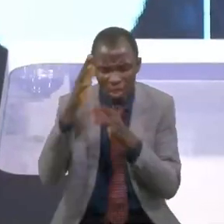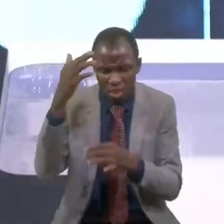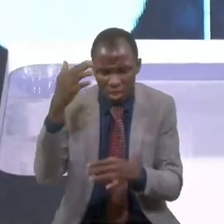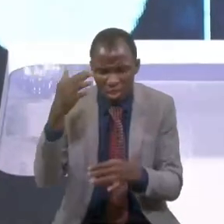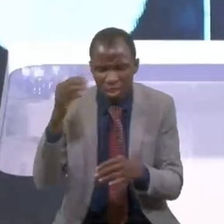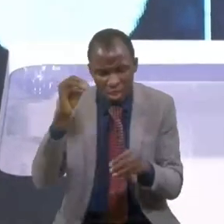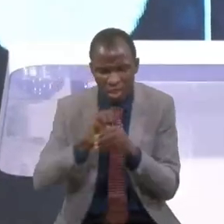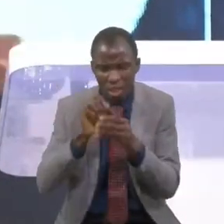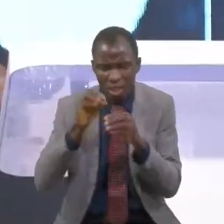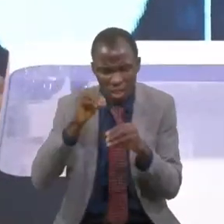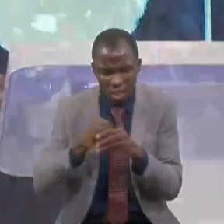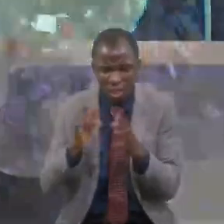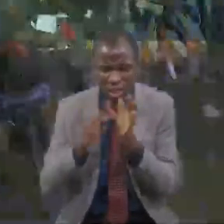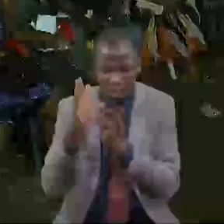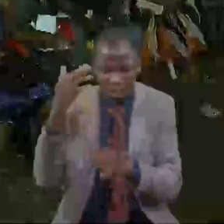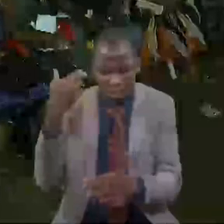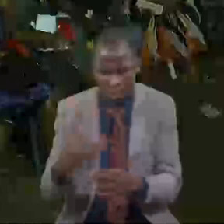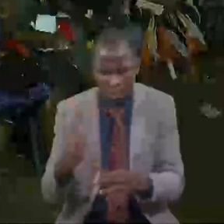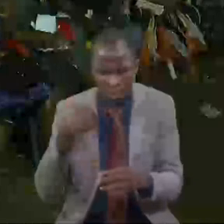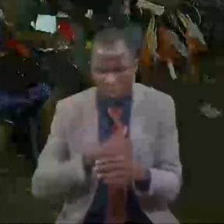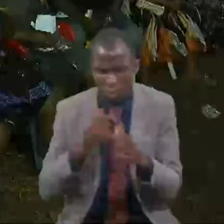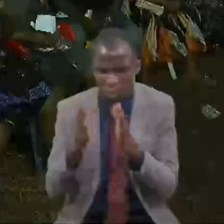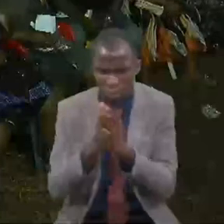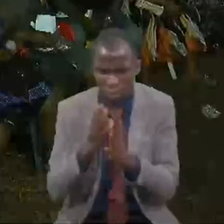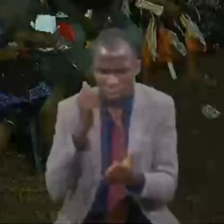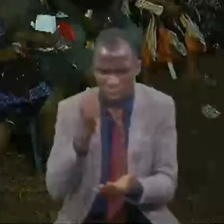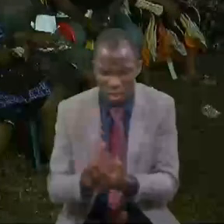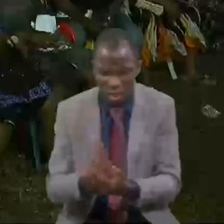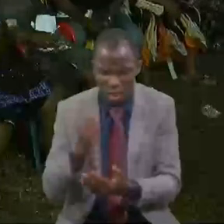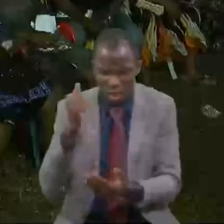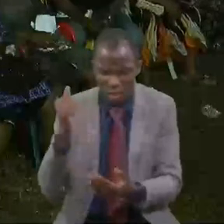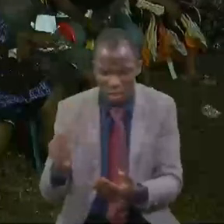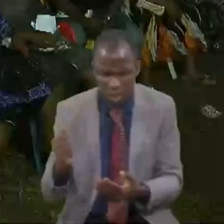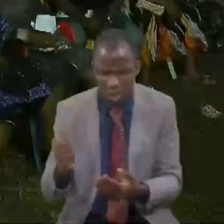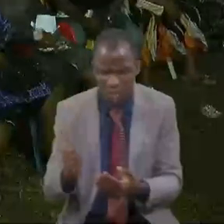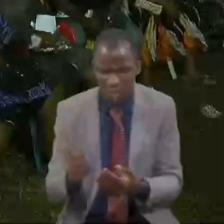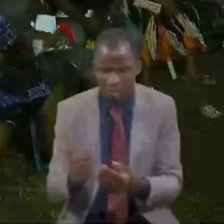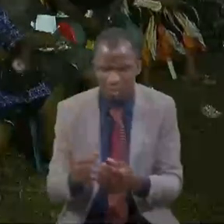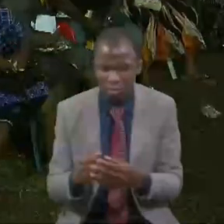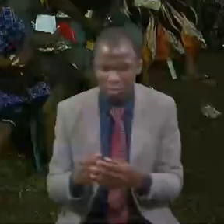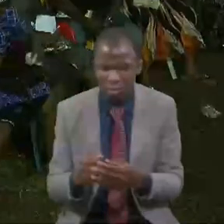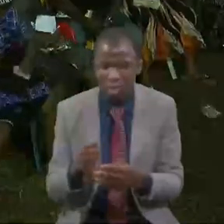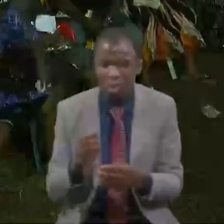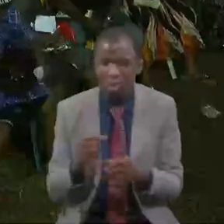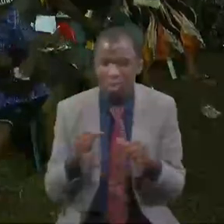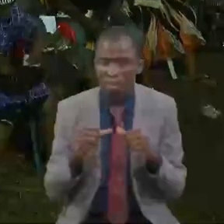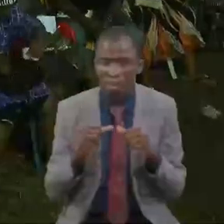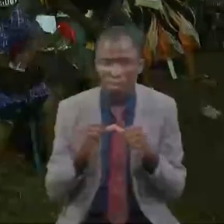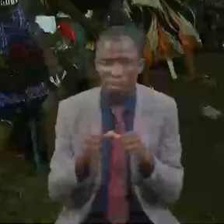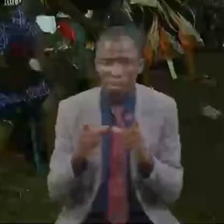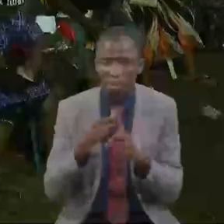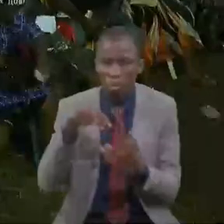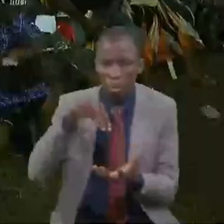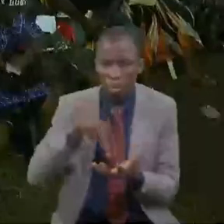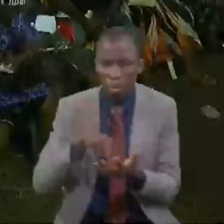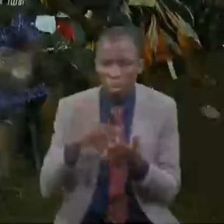nom de Jésus nous prions toujours debout que le Seigneur vous bénisse